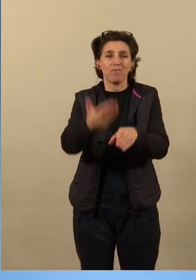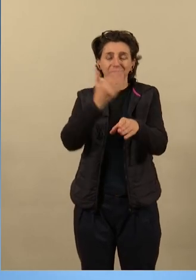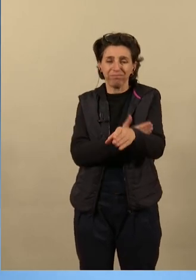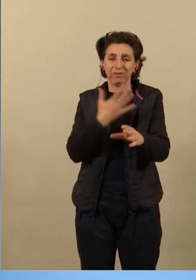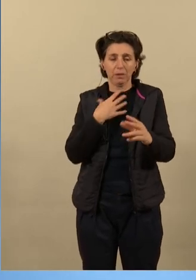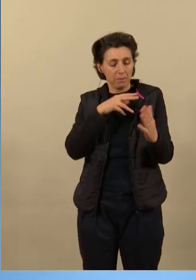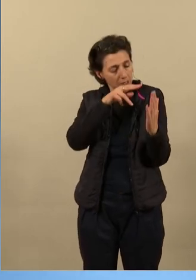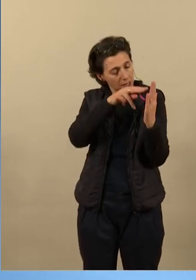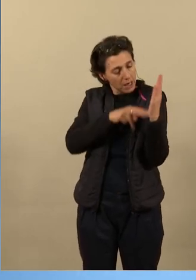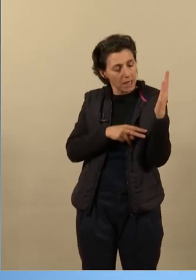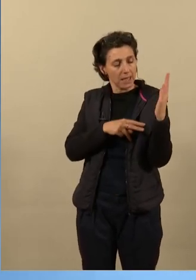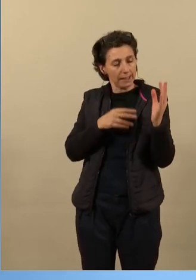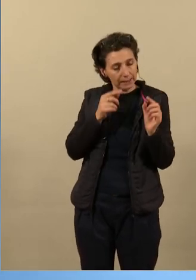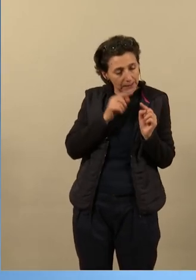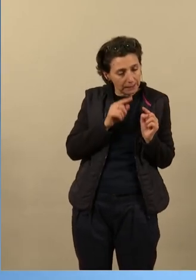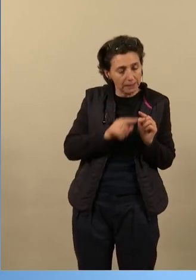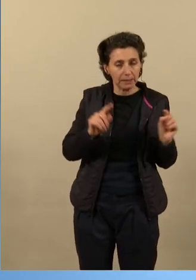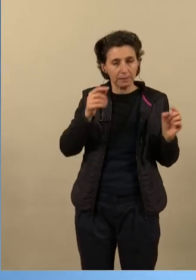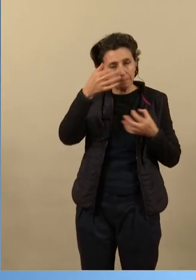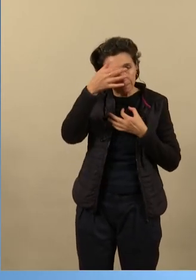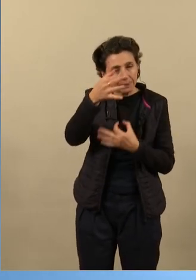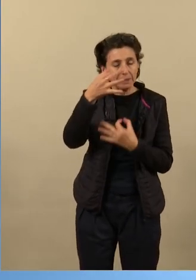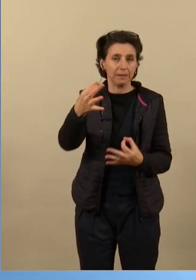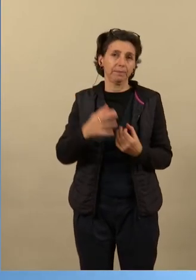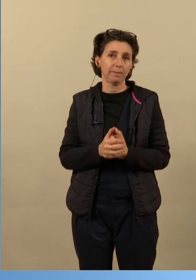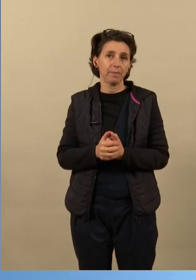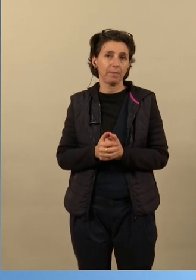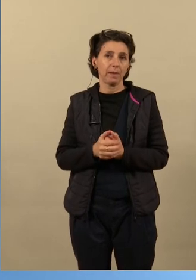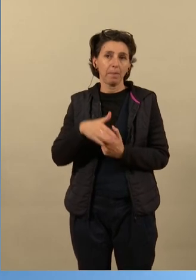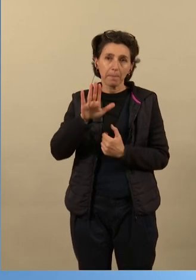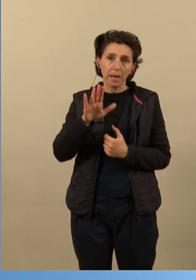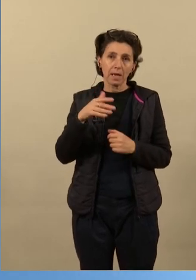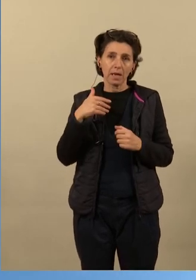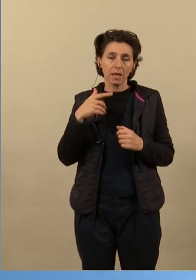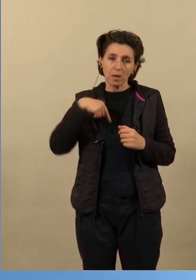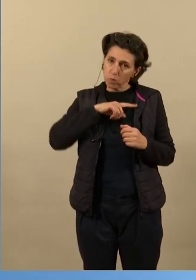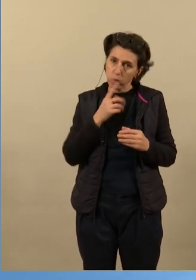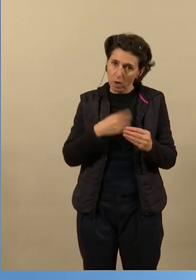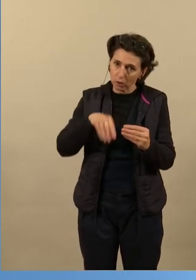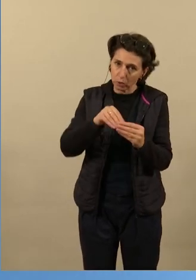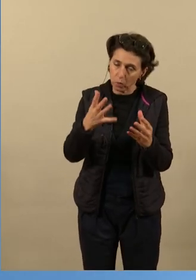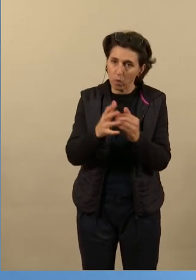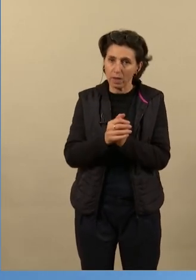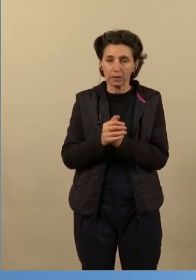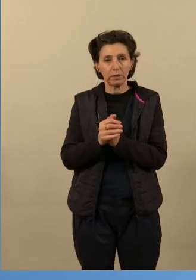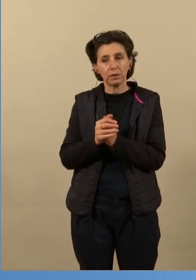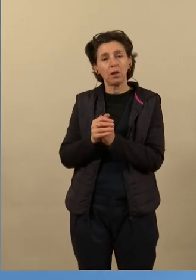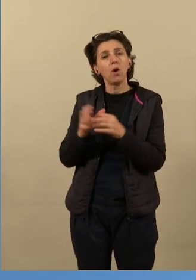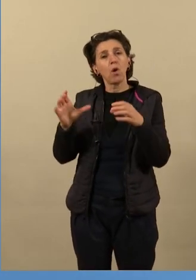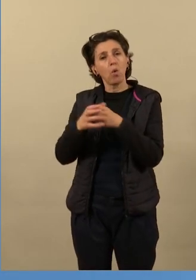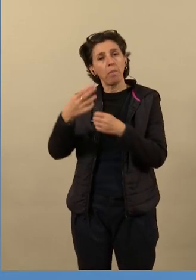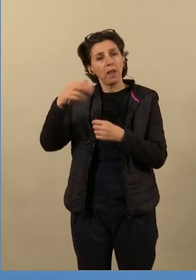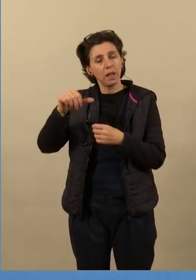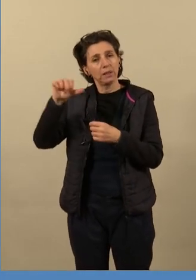attentive de débat au sein de notre groupe euh en revanche ce que nous tenons à dire c'est que le texte qui a été proposé par le groupe NASA